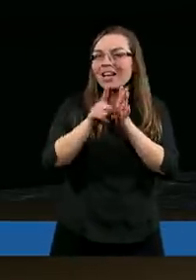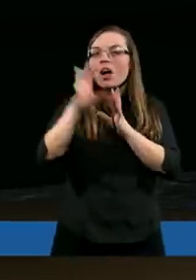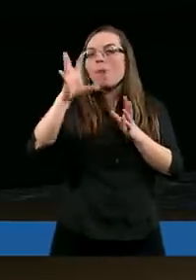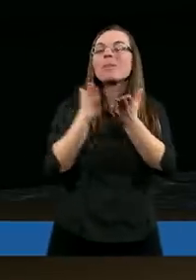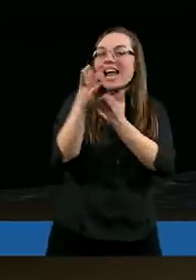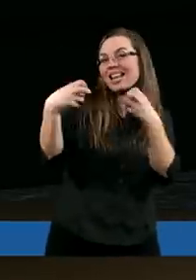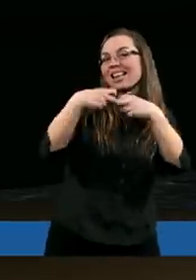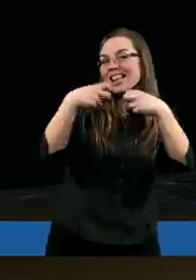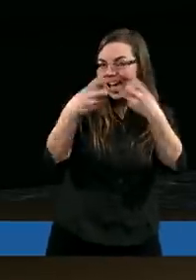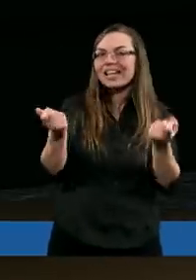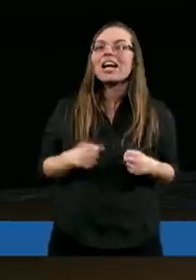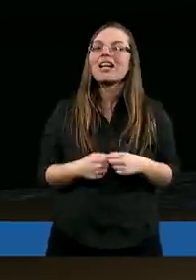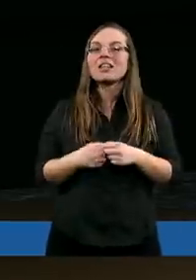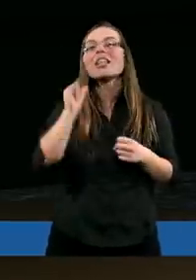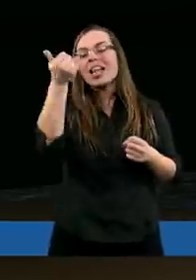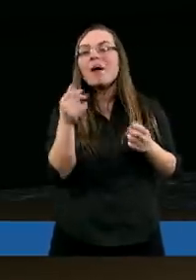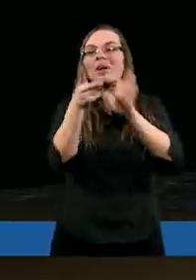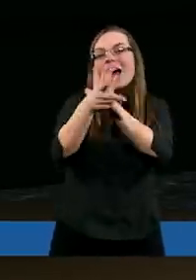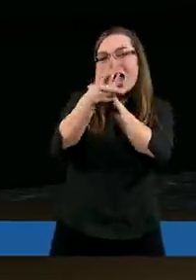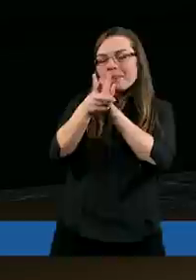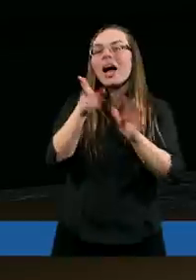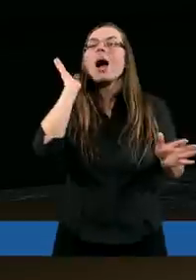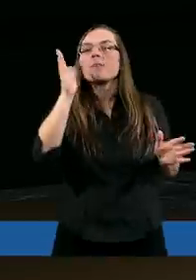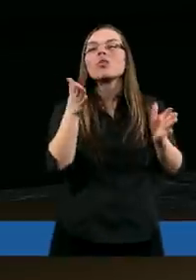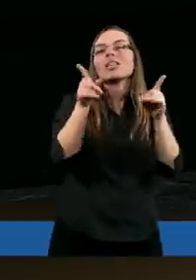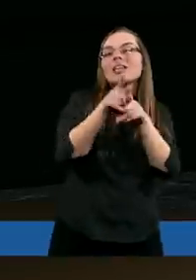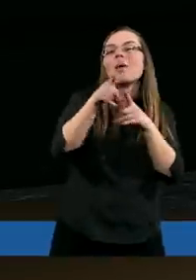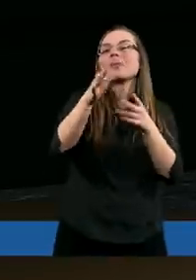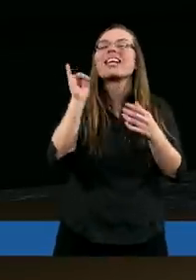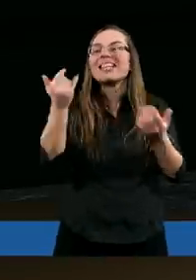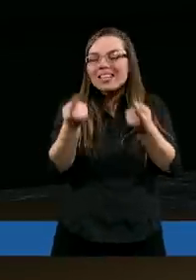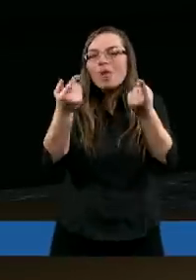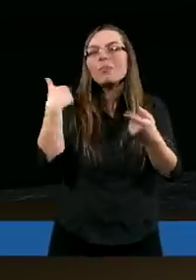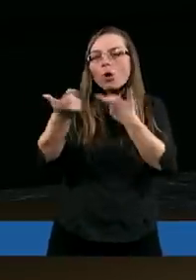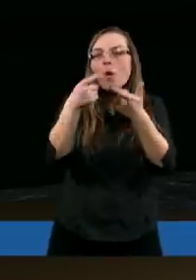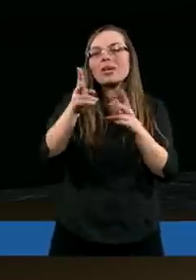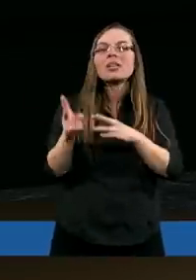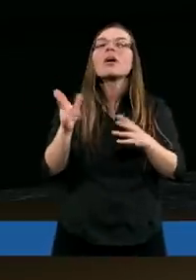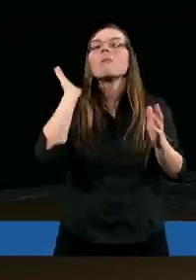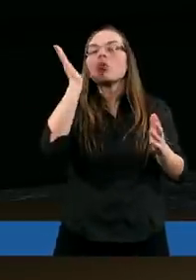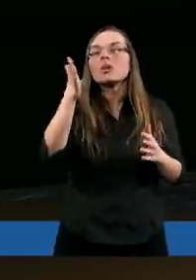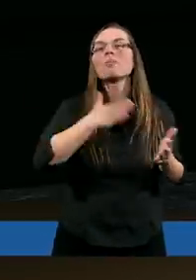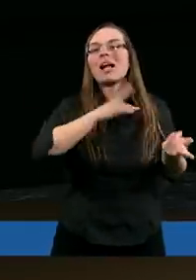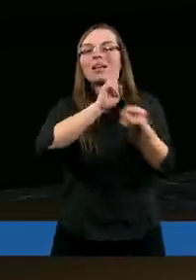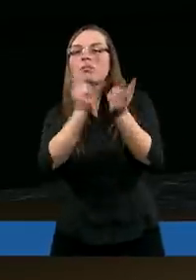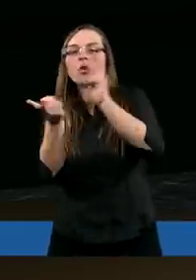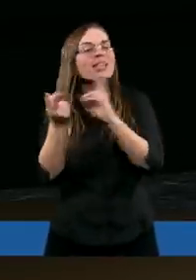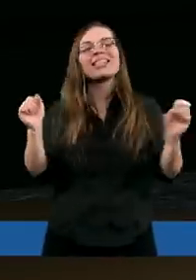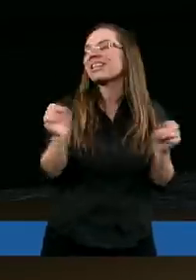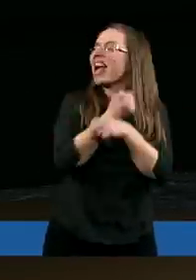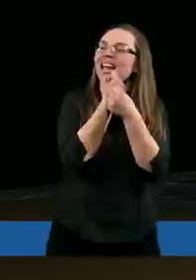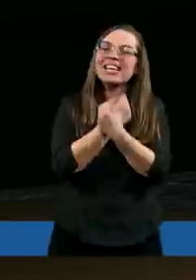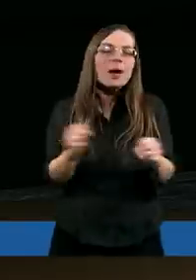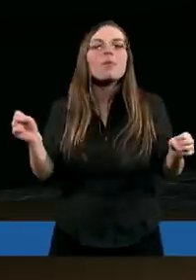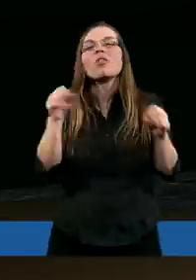poprzez najpierw komórkę, a później laptop, gdy już miałem. Później miałem spotkania niesamowite